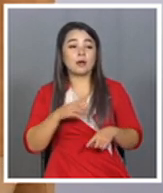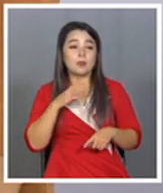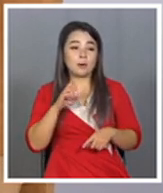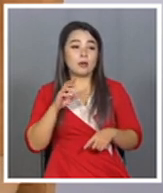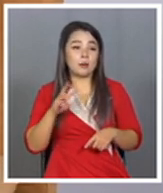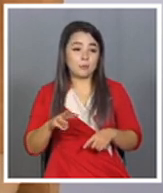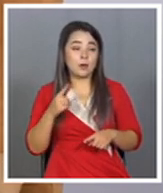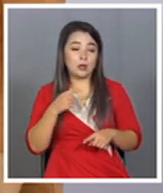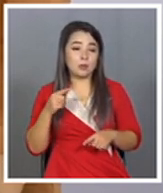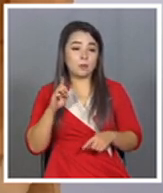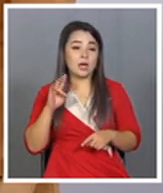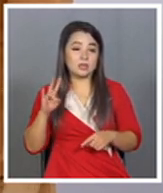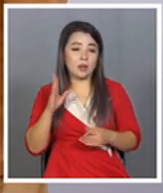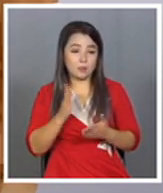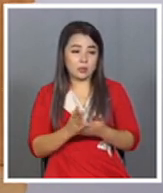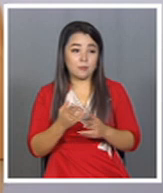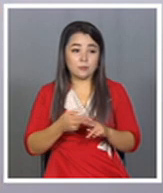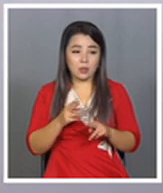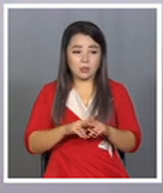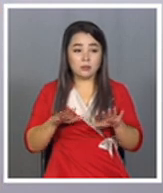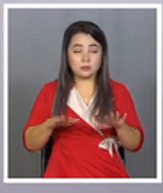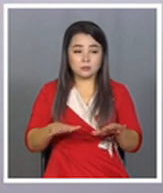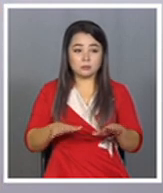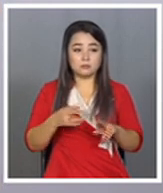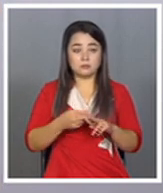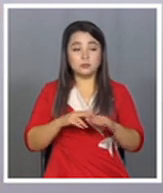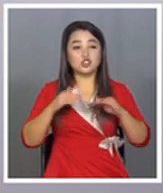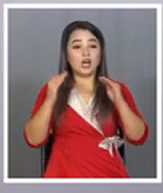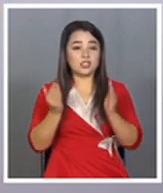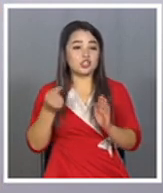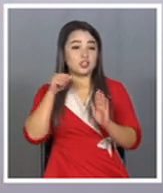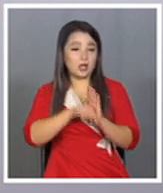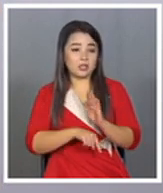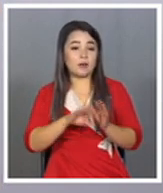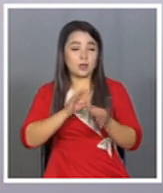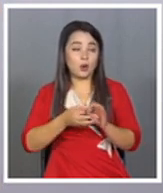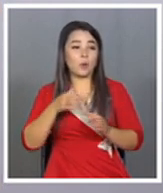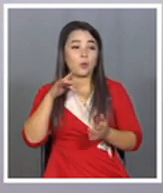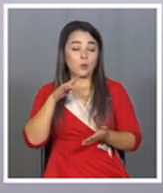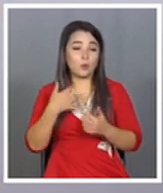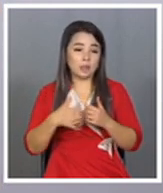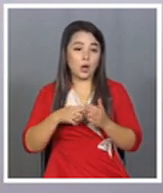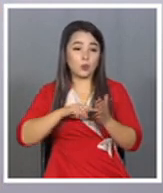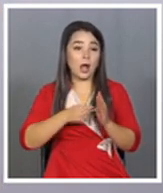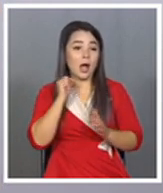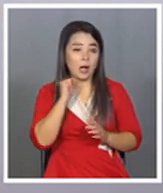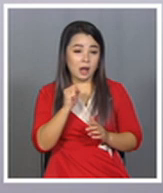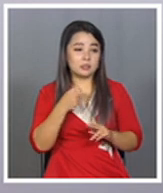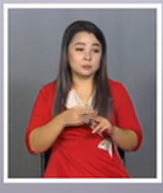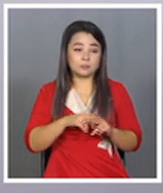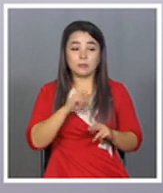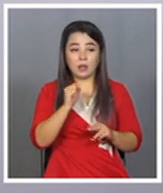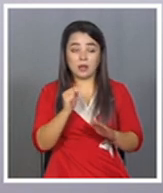БМ азайту БН болады. Ал енді осы жақшаның ішіндегі ортақ көбейткіш ол А. Ол